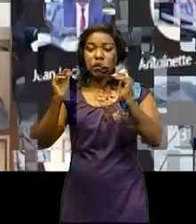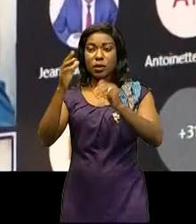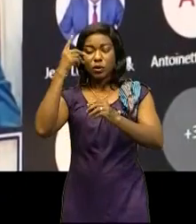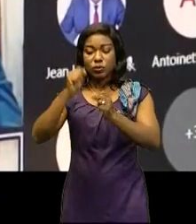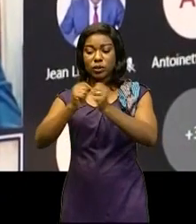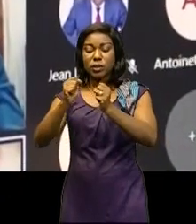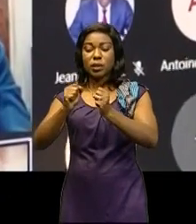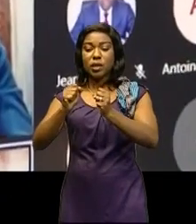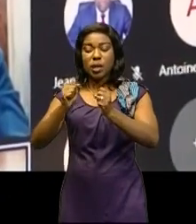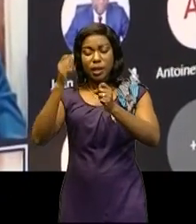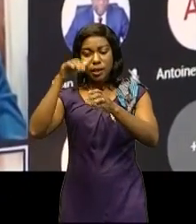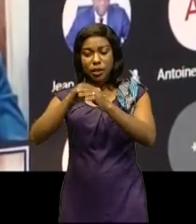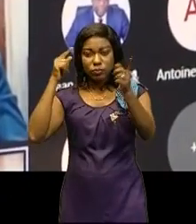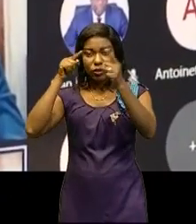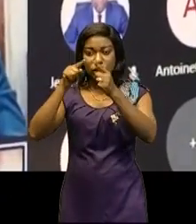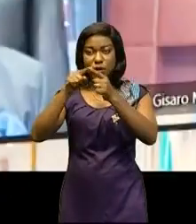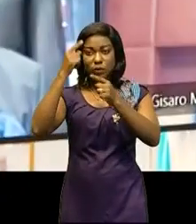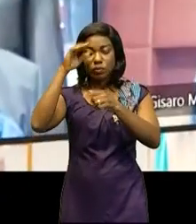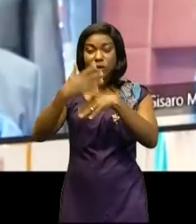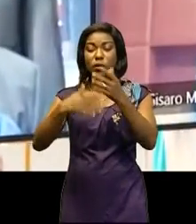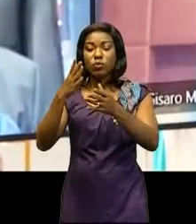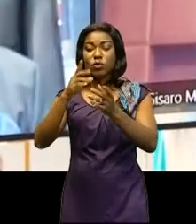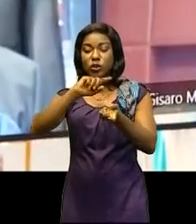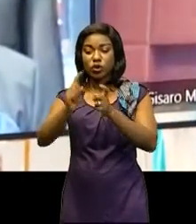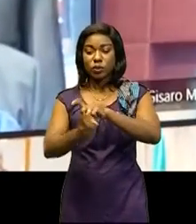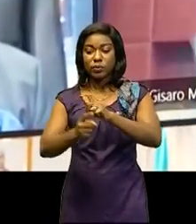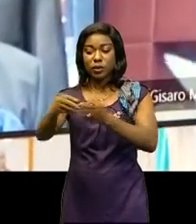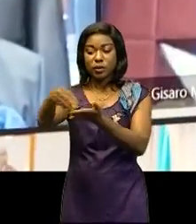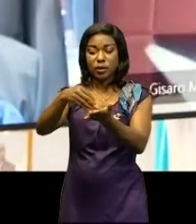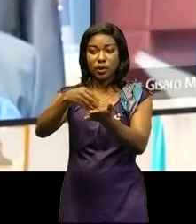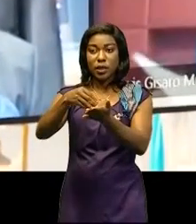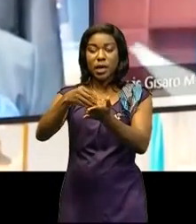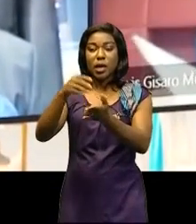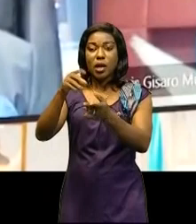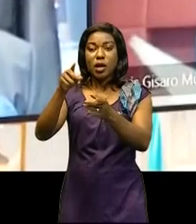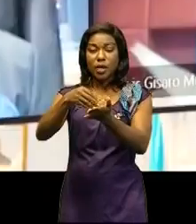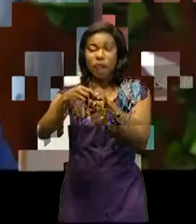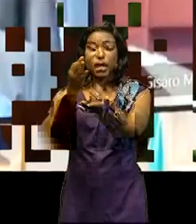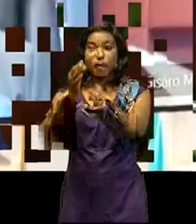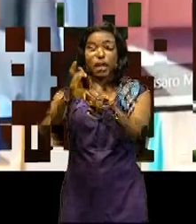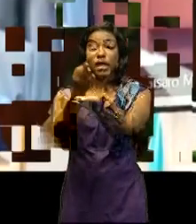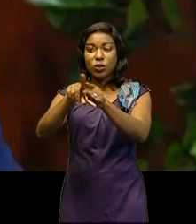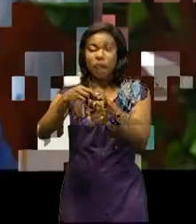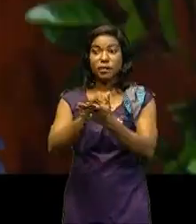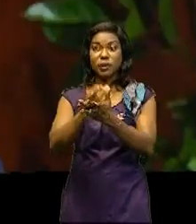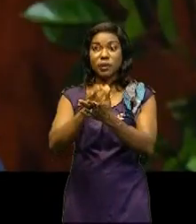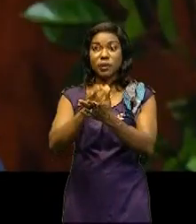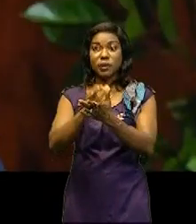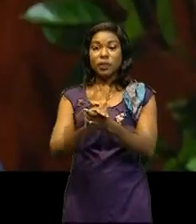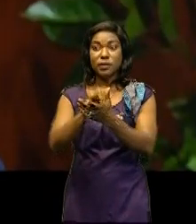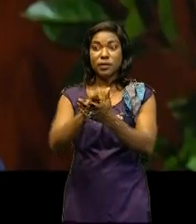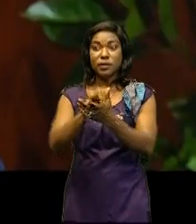compétitive dans l'objectif d'agir pour l'amélioration des recettes collectées par les régies financières. Il a encouragé